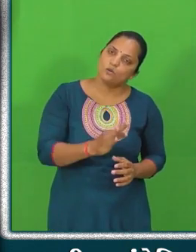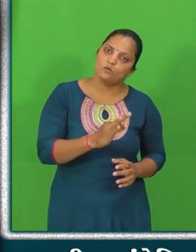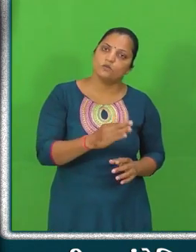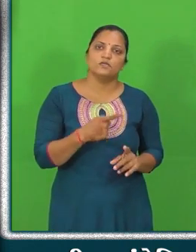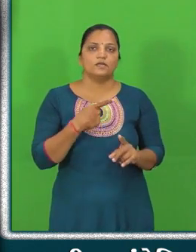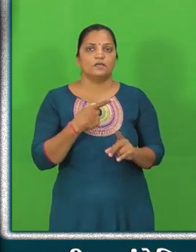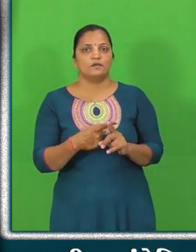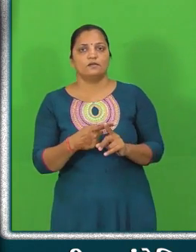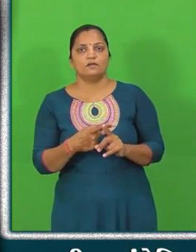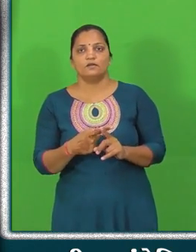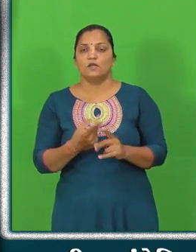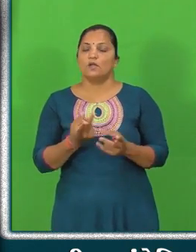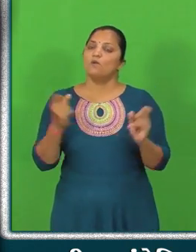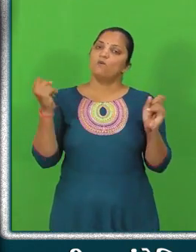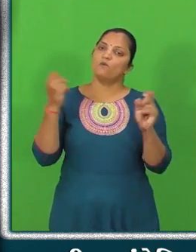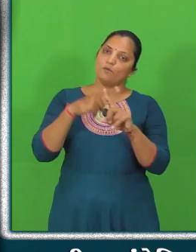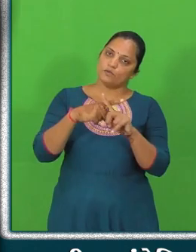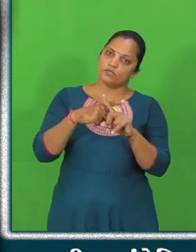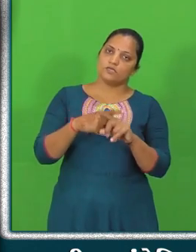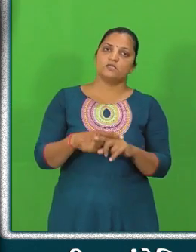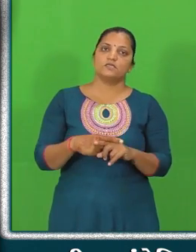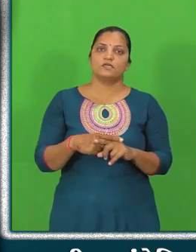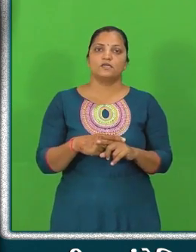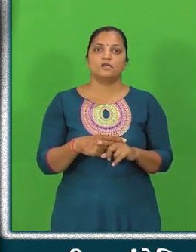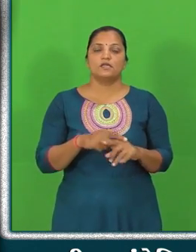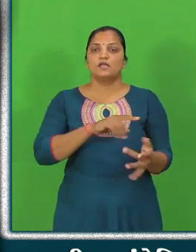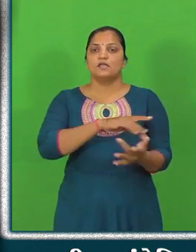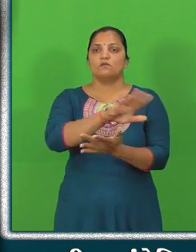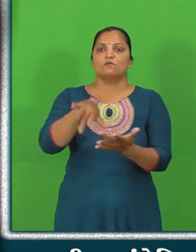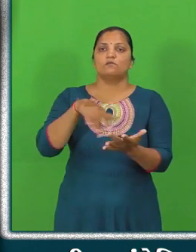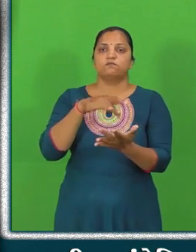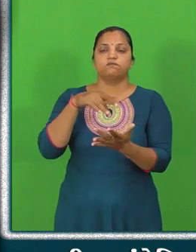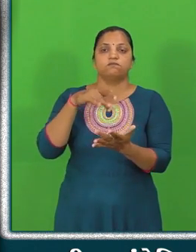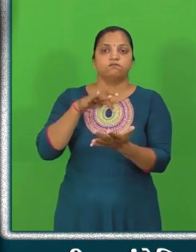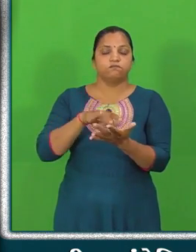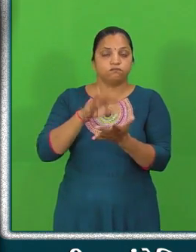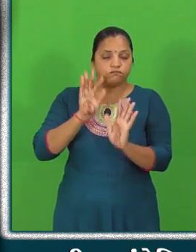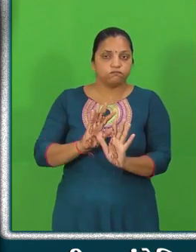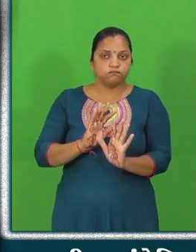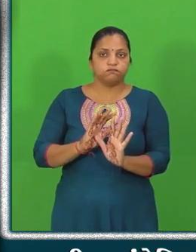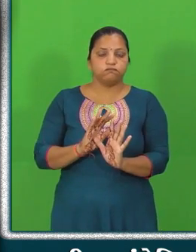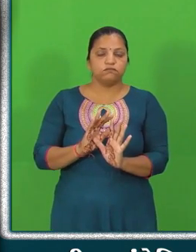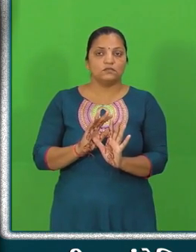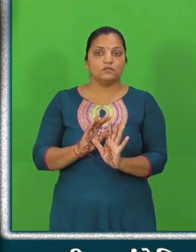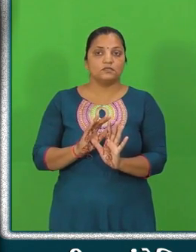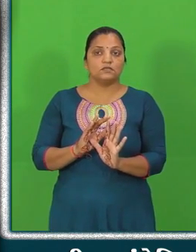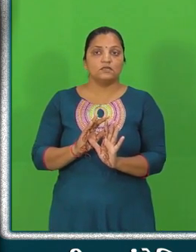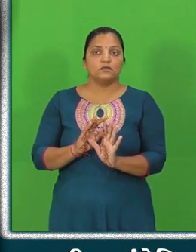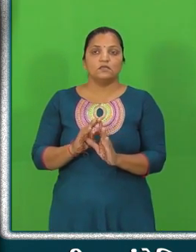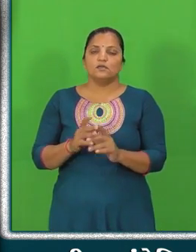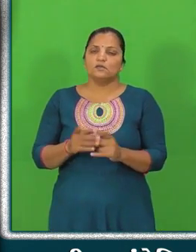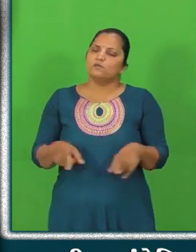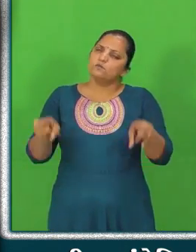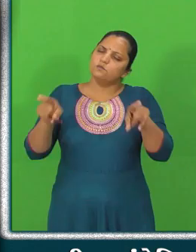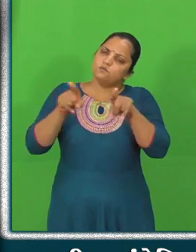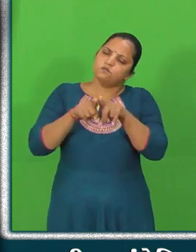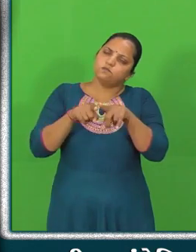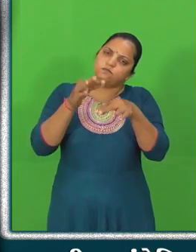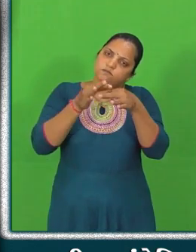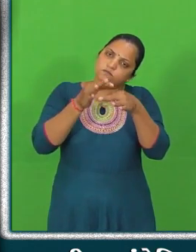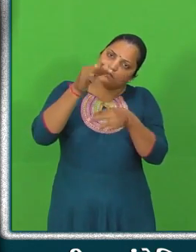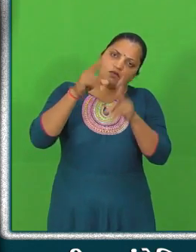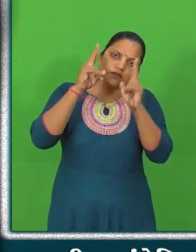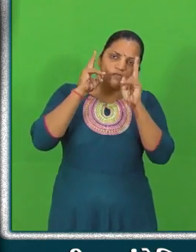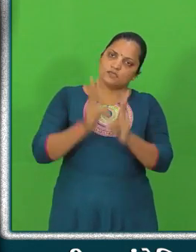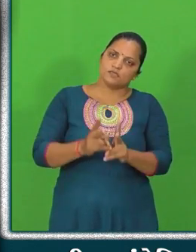છે, ઉલટું છે, અને એનું સ્થાન જોઈએ તો વસ્તુના સ્થાન જેટલા જ અંતરે મળે